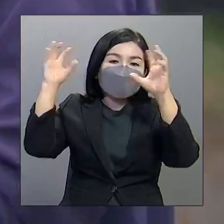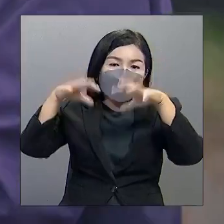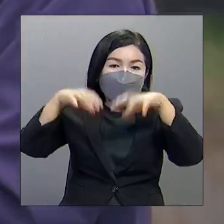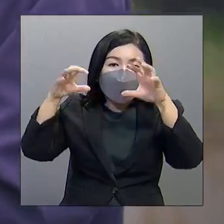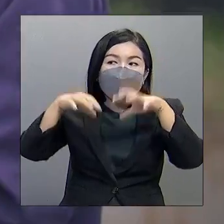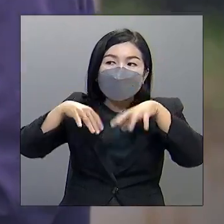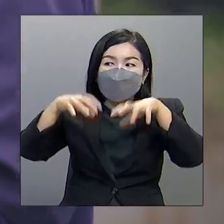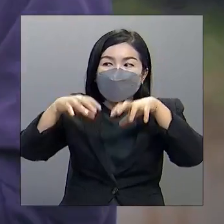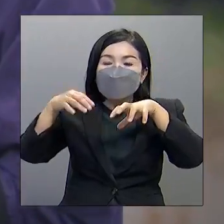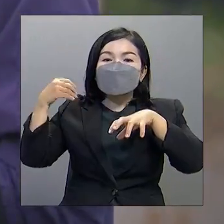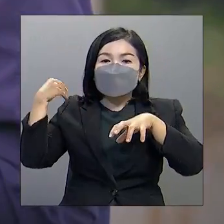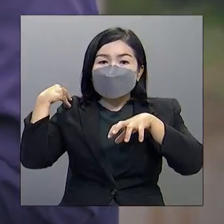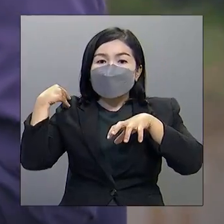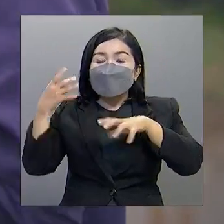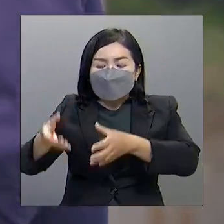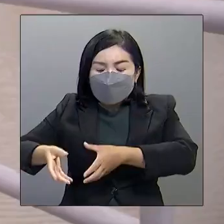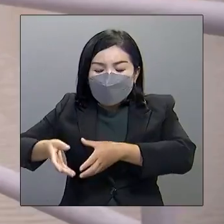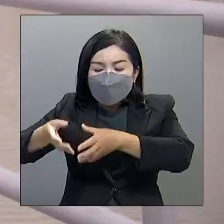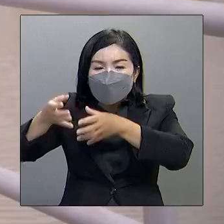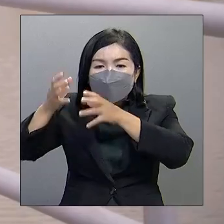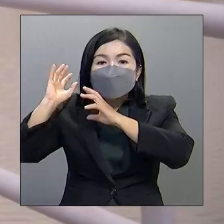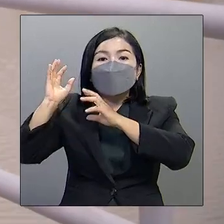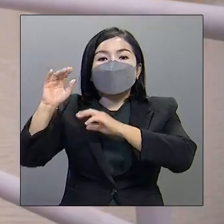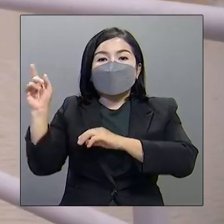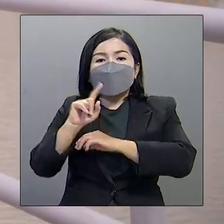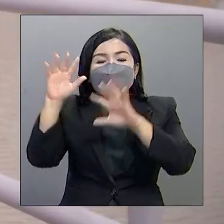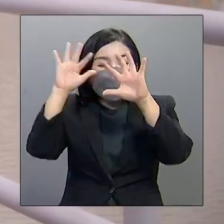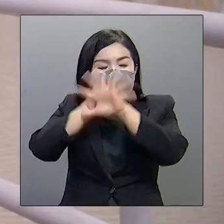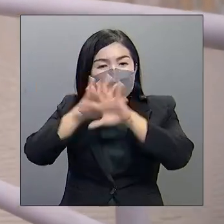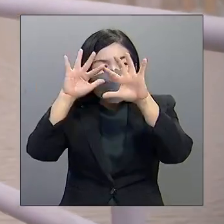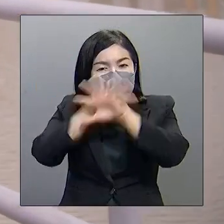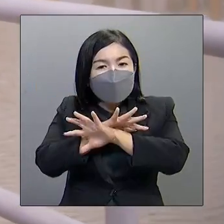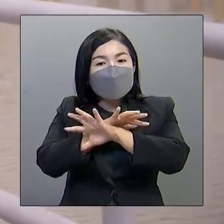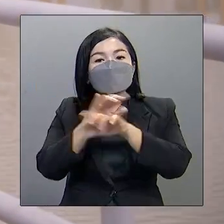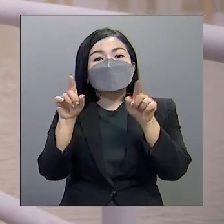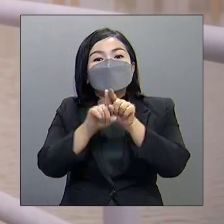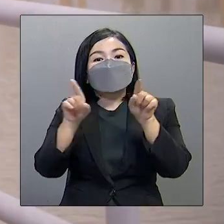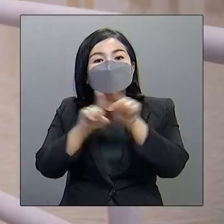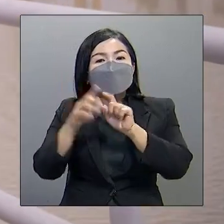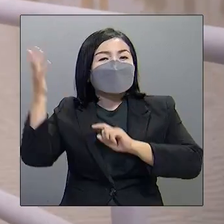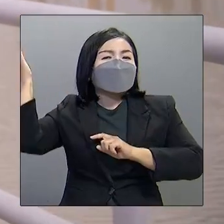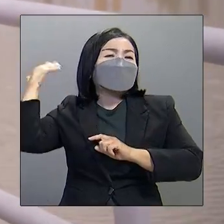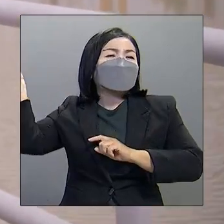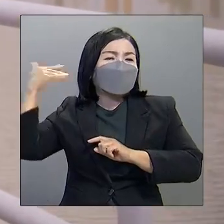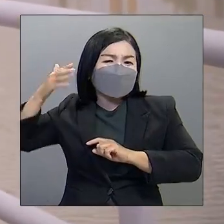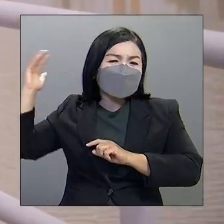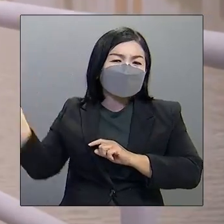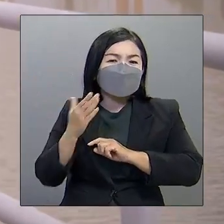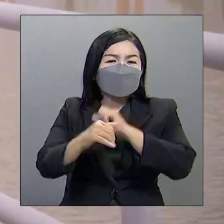ยสิ เอาจริงๆแล้วเนี่ยผมจะย้อนกลับไปก็คือมันจะคล้ายพื้นที่ฝนตกของพายุเตี้ยนหมู ่ ที่เกิดขึ้นต